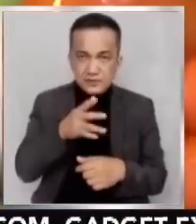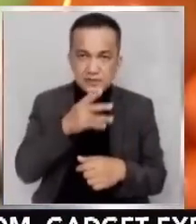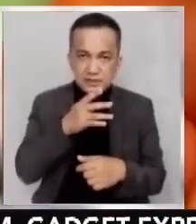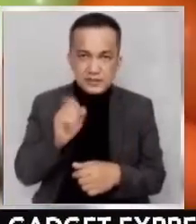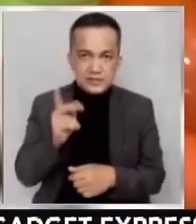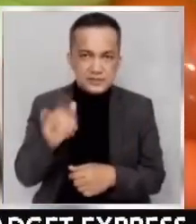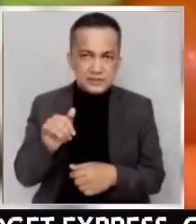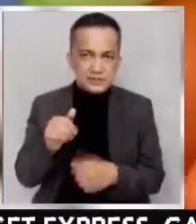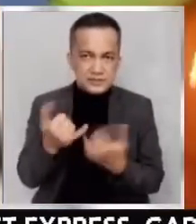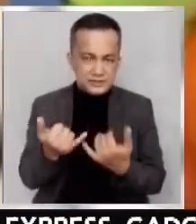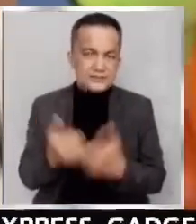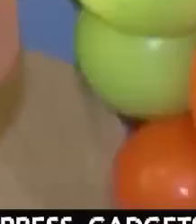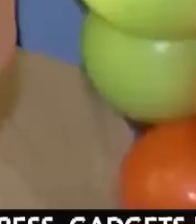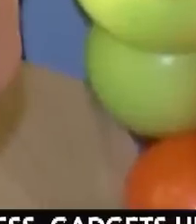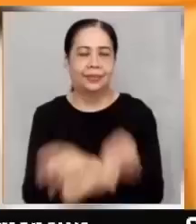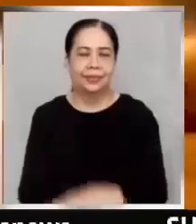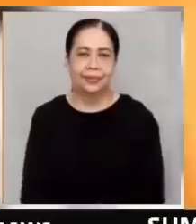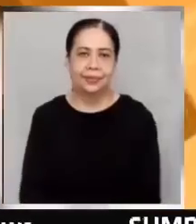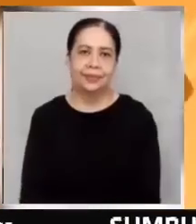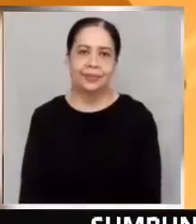turned 3.